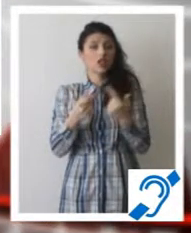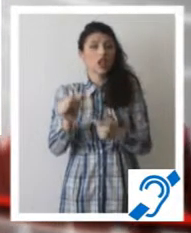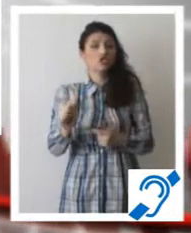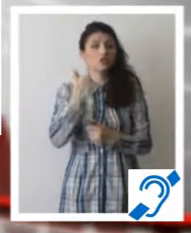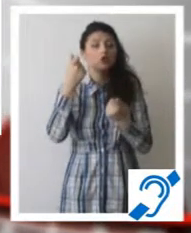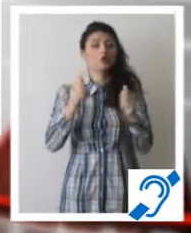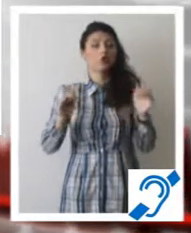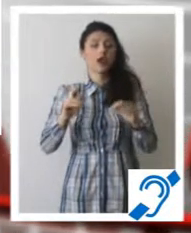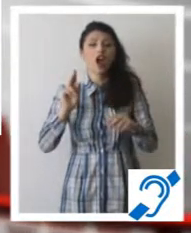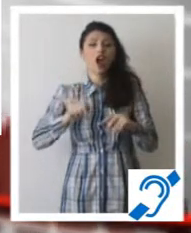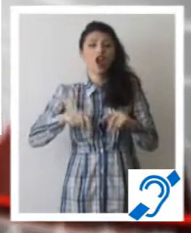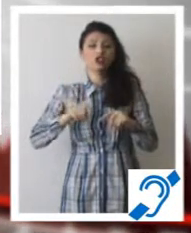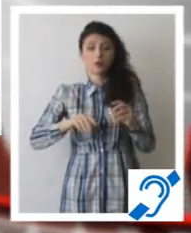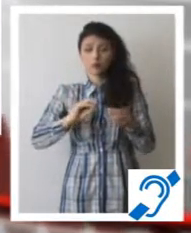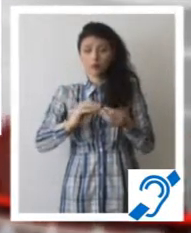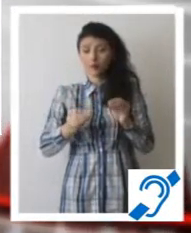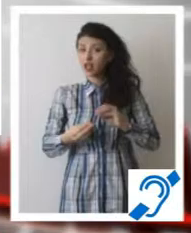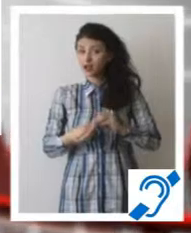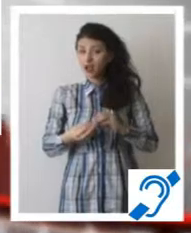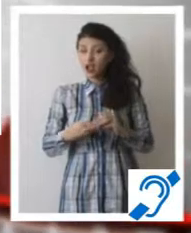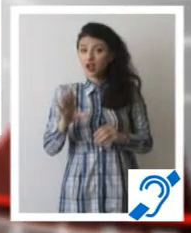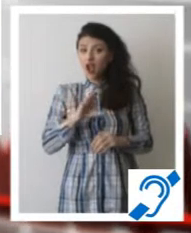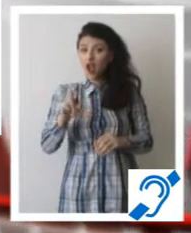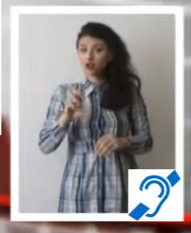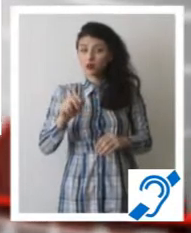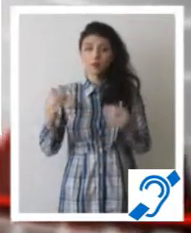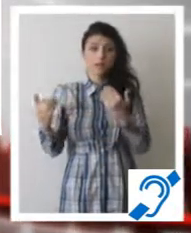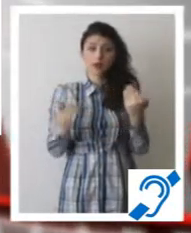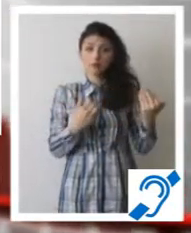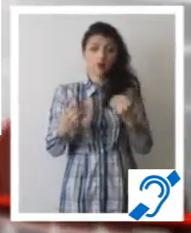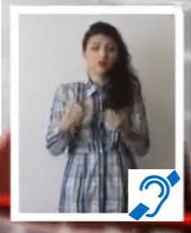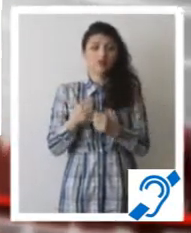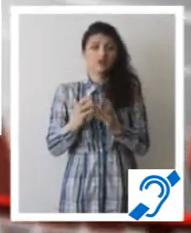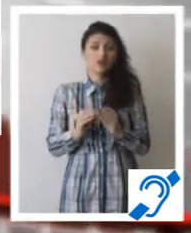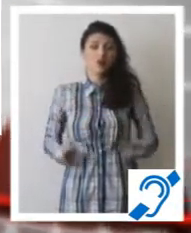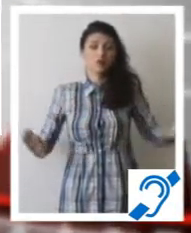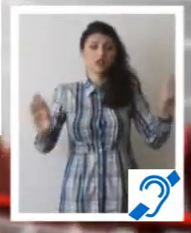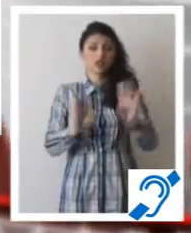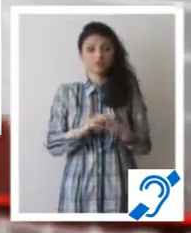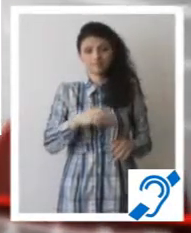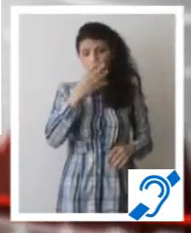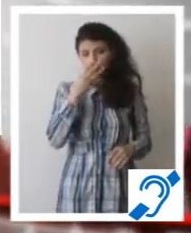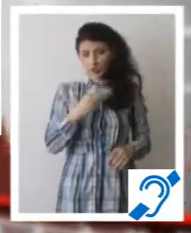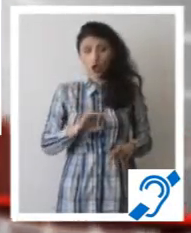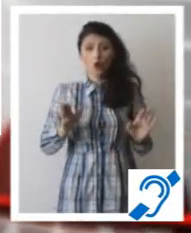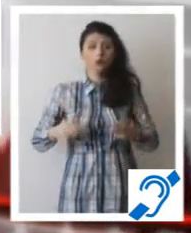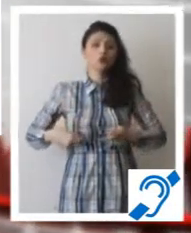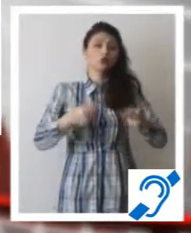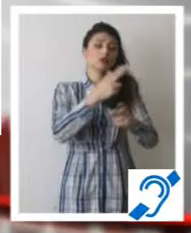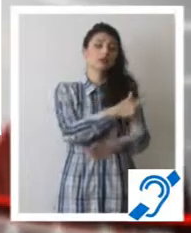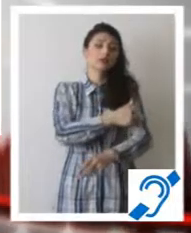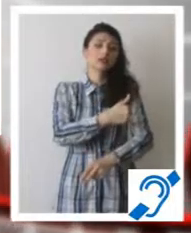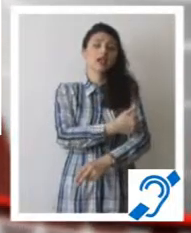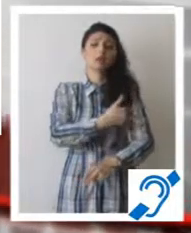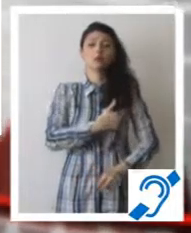prezentau acelea simptome. Cazul bebelușilor afectați de sindromul hemolitic uremic a întristat o țară întreagă. Copiii au fost duși la Spitalul de Copii Marie Curie